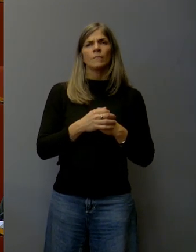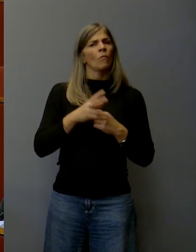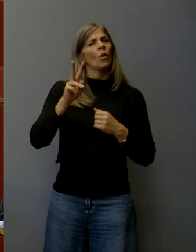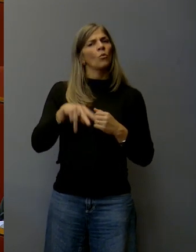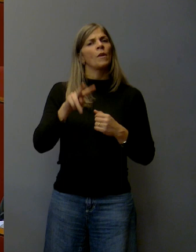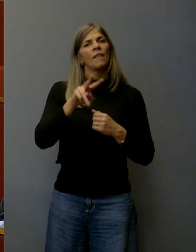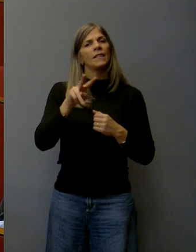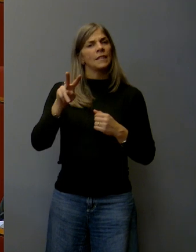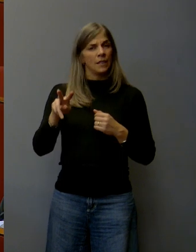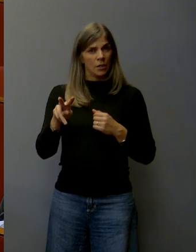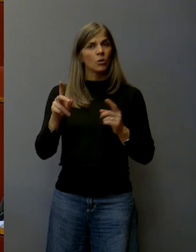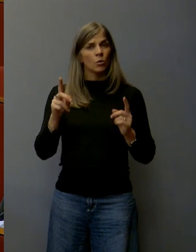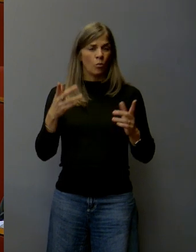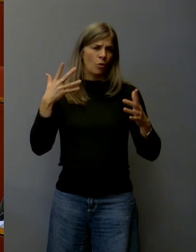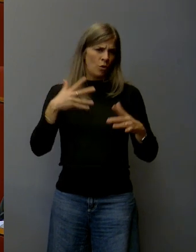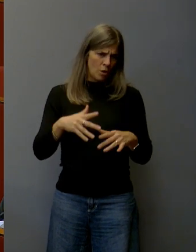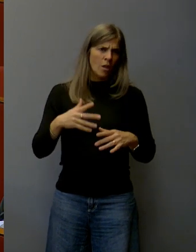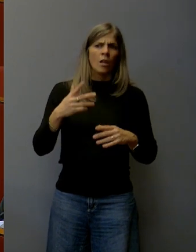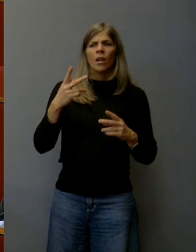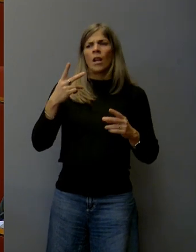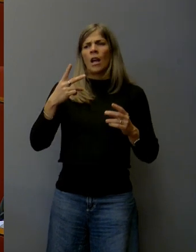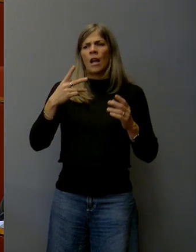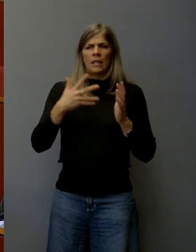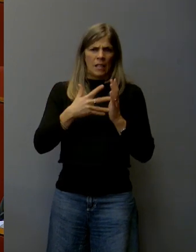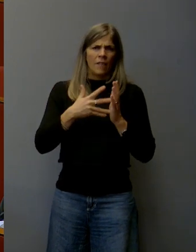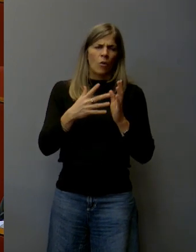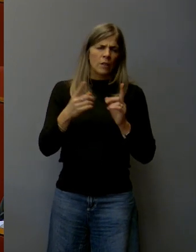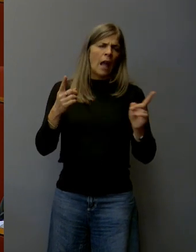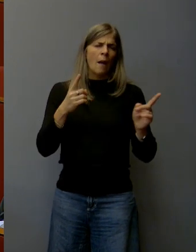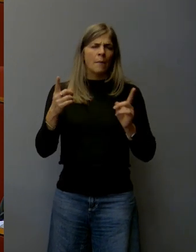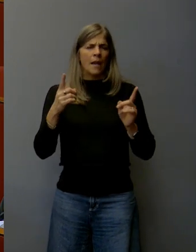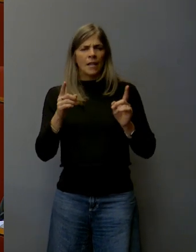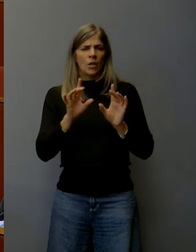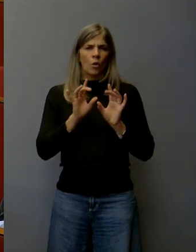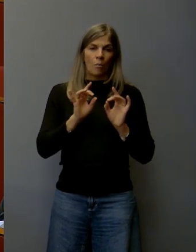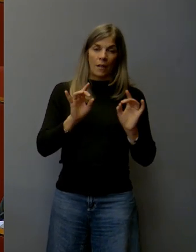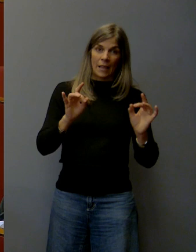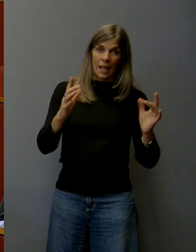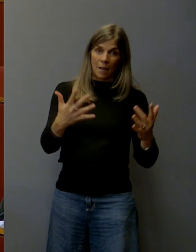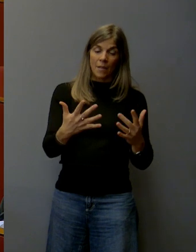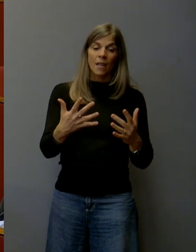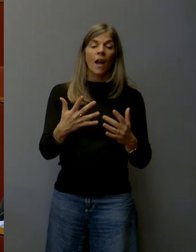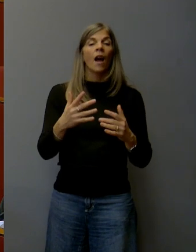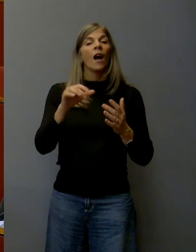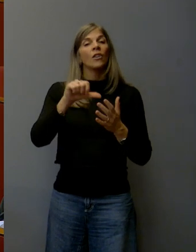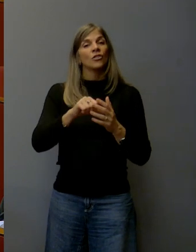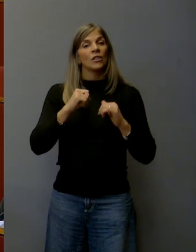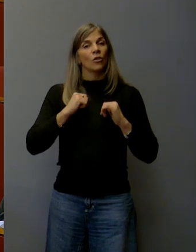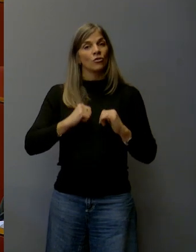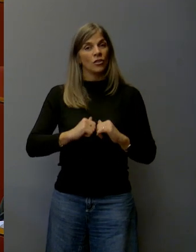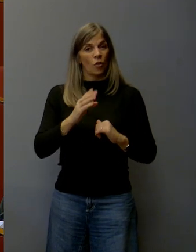2022 pur con tutte le difficoltà della pandemia le mostre del centro civico che non hanno